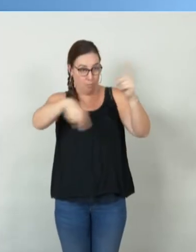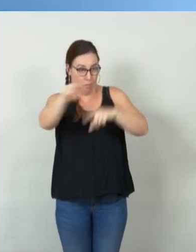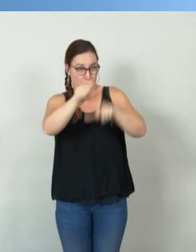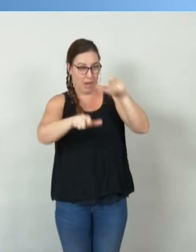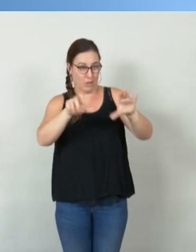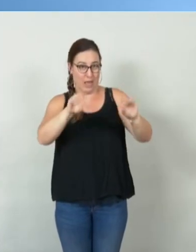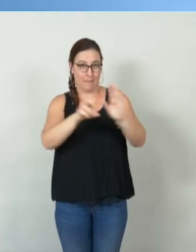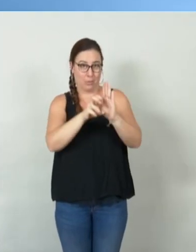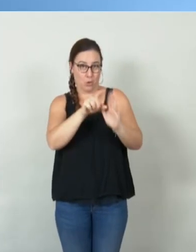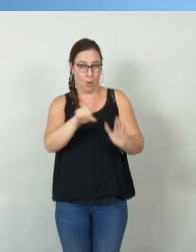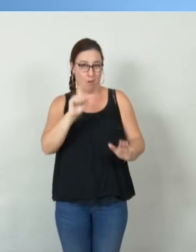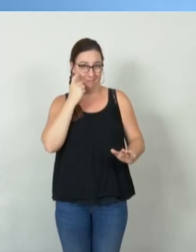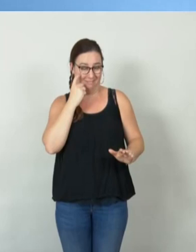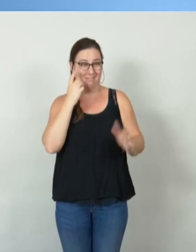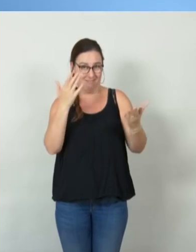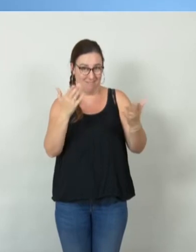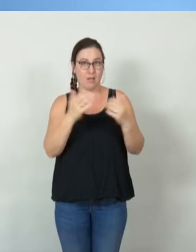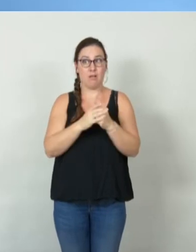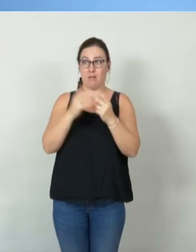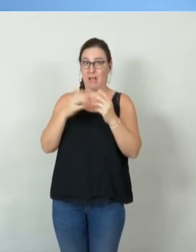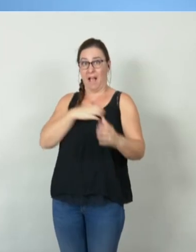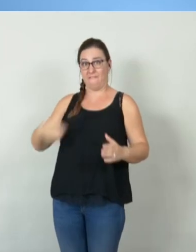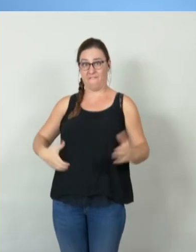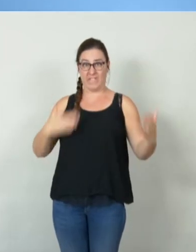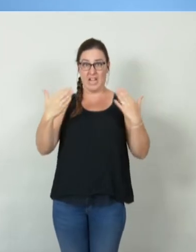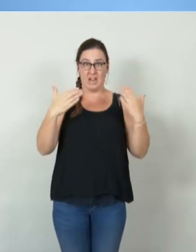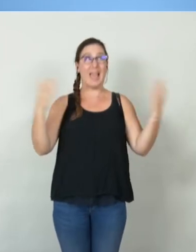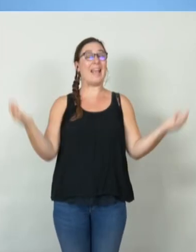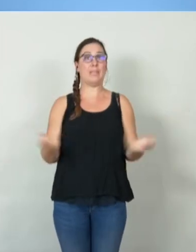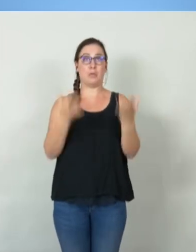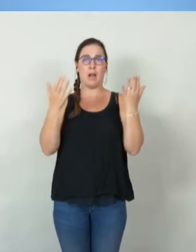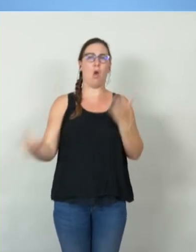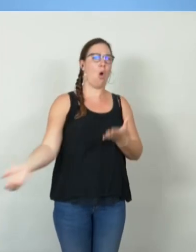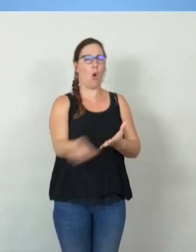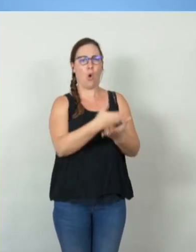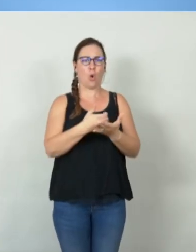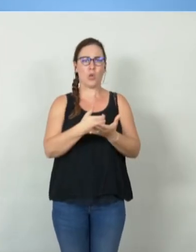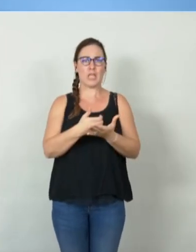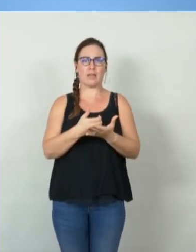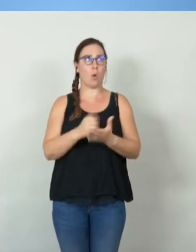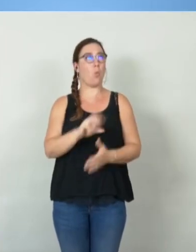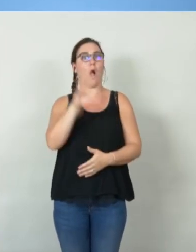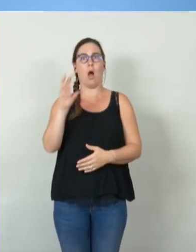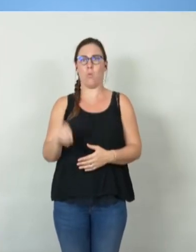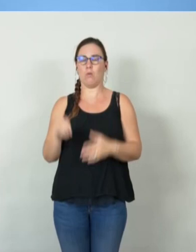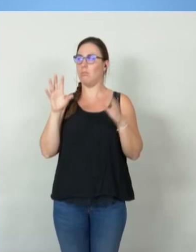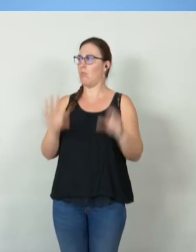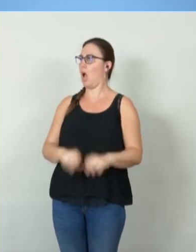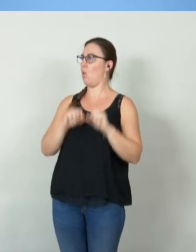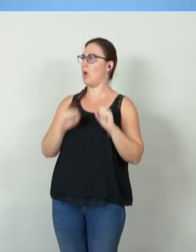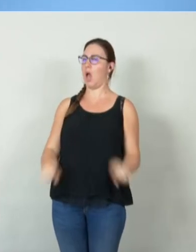qu'en parallèle la ville est dans une situation exceptionnelle de recettes mais c'est quand incroyable